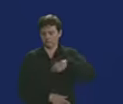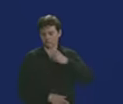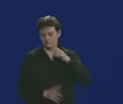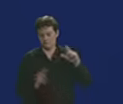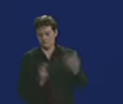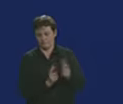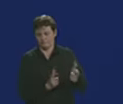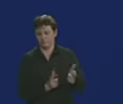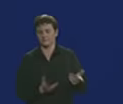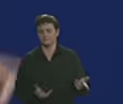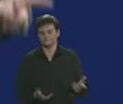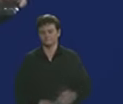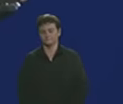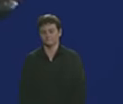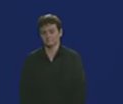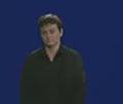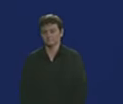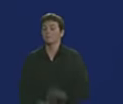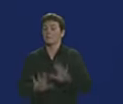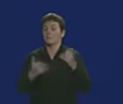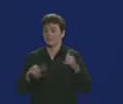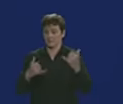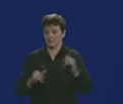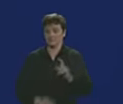Nous avons démasqué cette volonté. Mais il y a mieux.